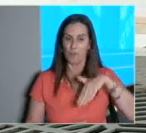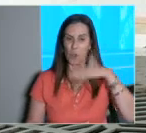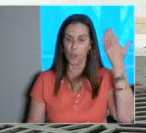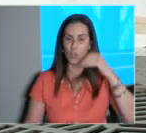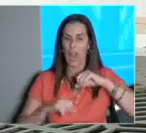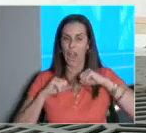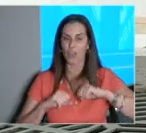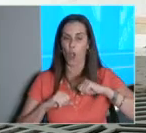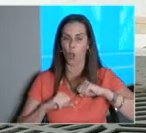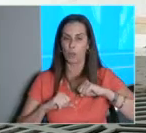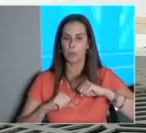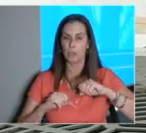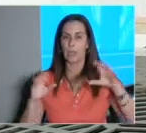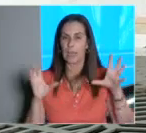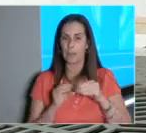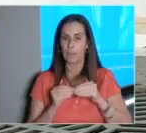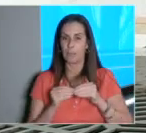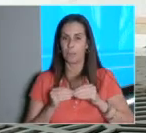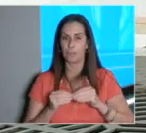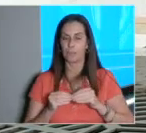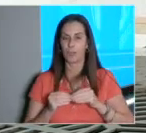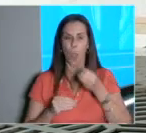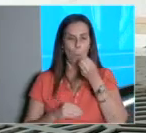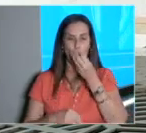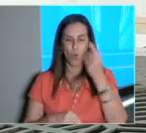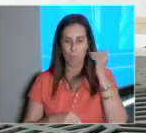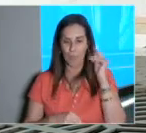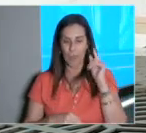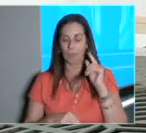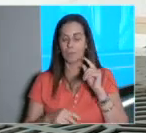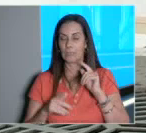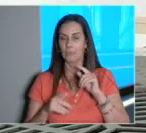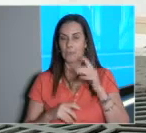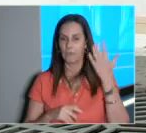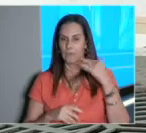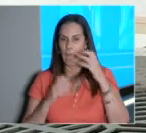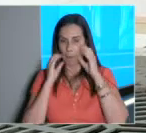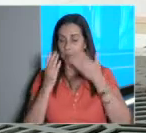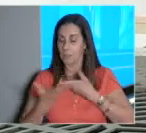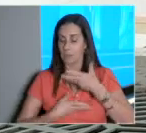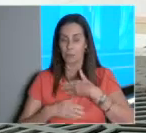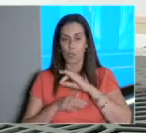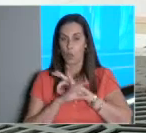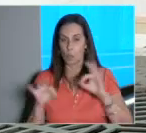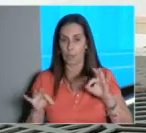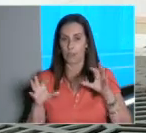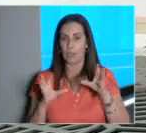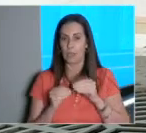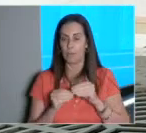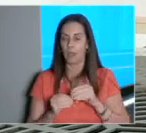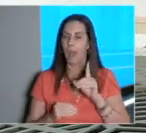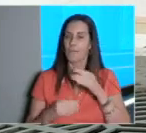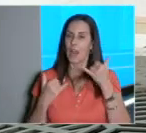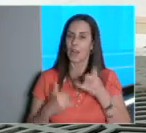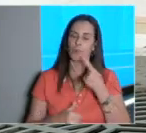של אריק שרון בחווה עם ג'ורג' בוש, אתה זוכר שהזמין אותו לטקסס, וכמובן ש שרבין היה ביחסים יוצא מן הכלל עם קלינטון. לא, אבל